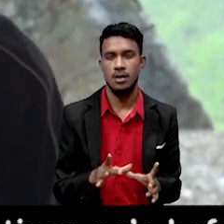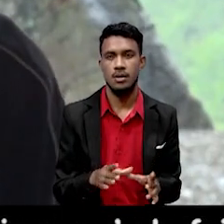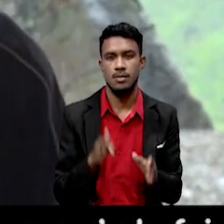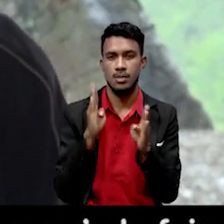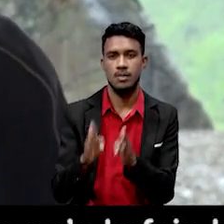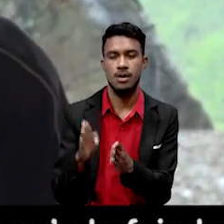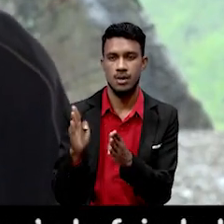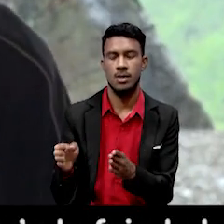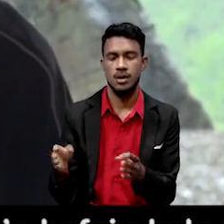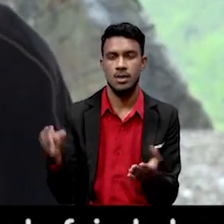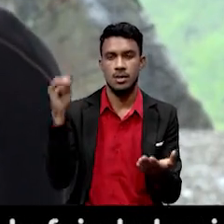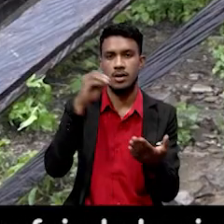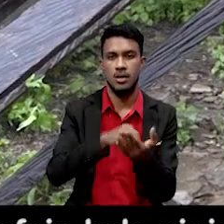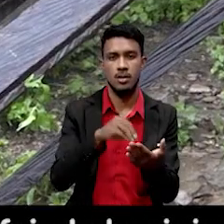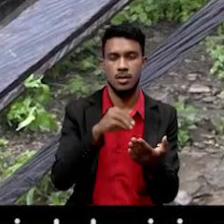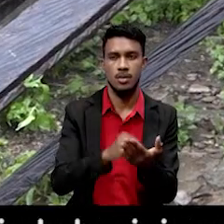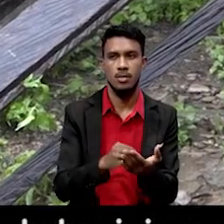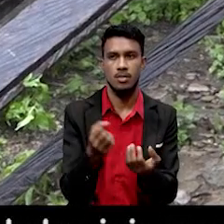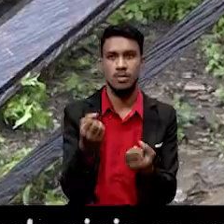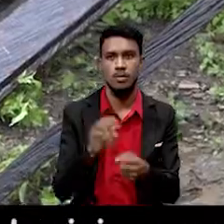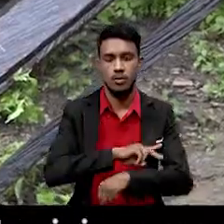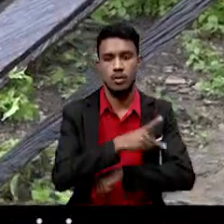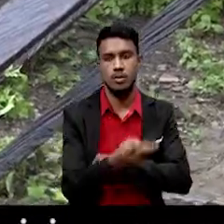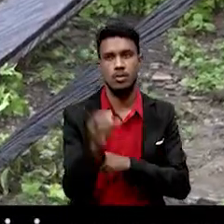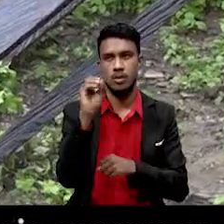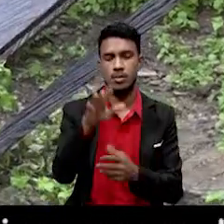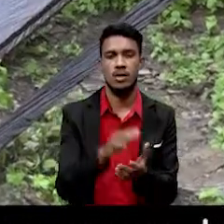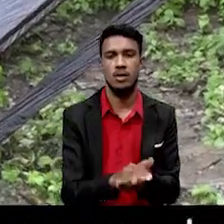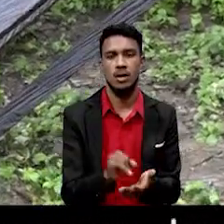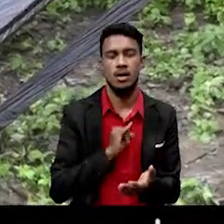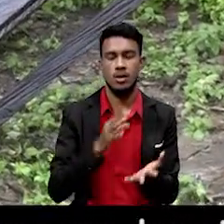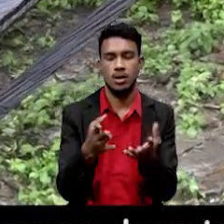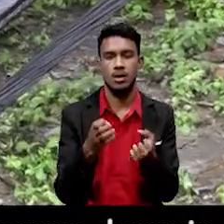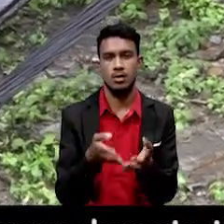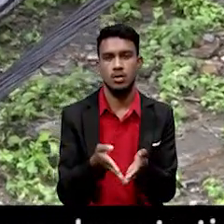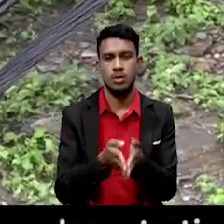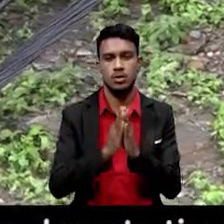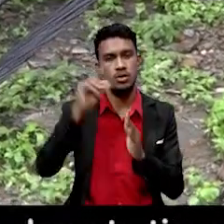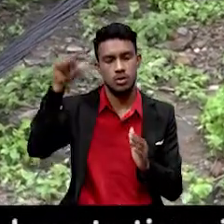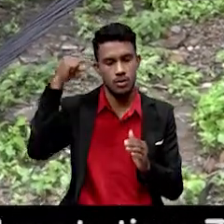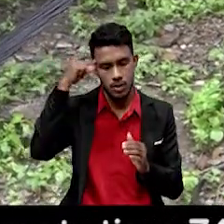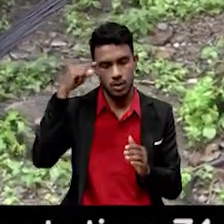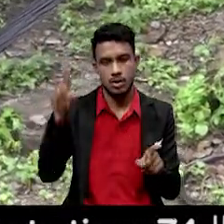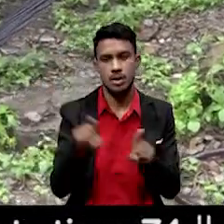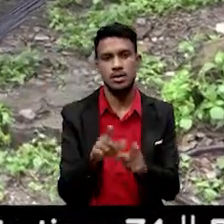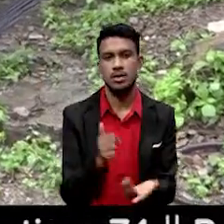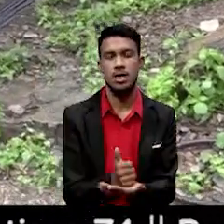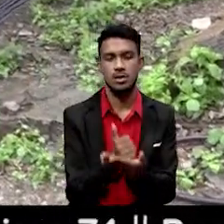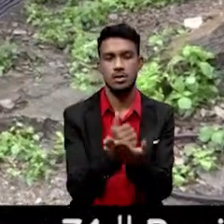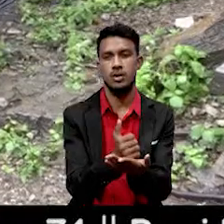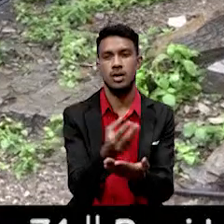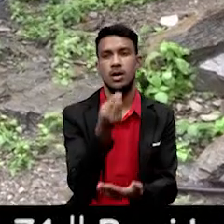na eba tau heli uri makmunu tu tumba hawa kara khusu ba gobernu hanesa nazuda ahan